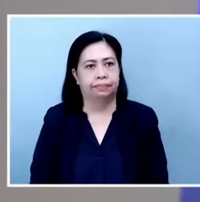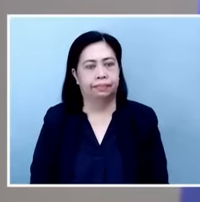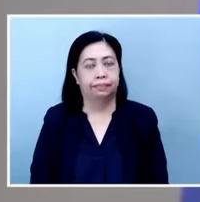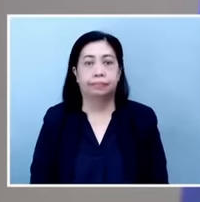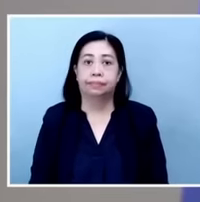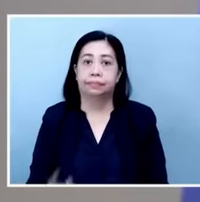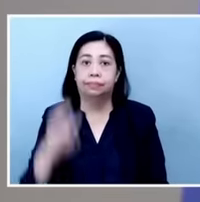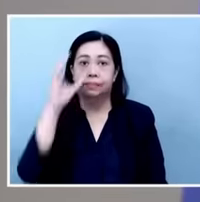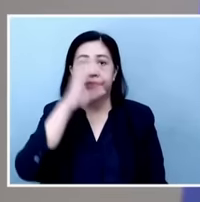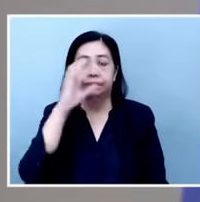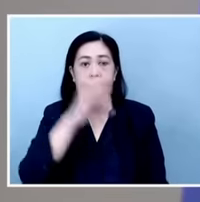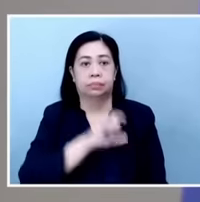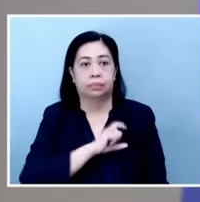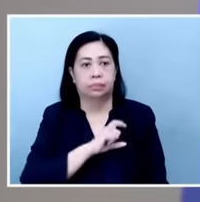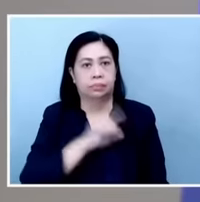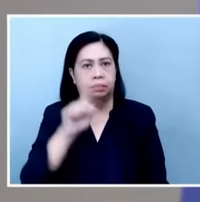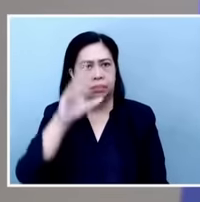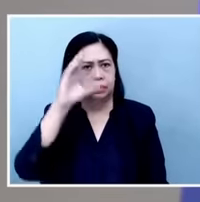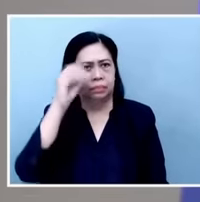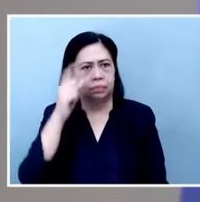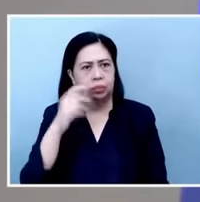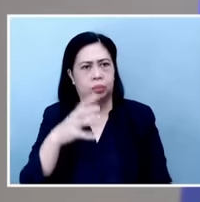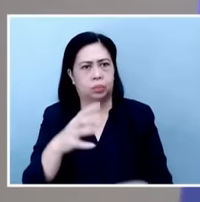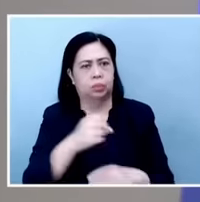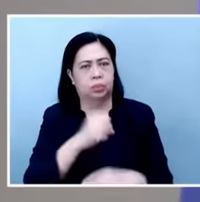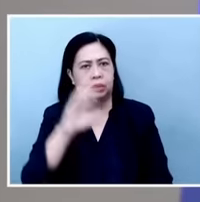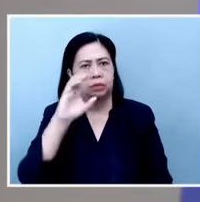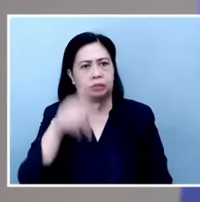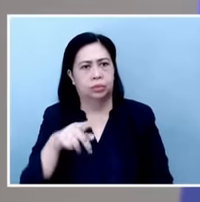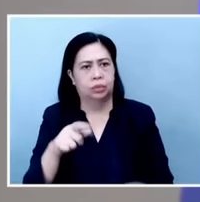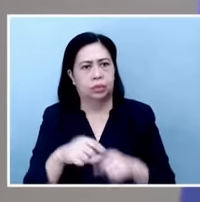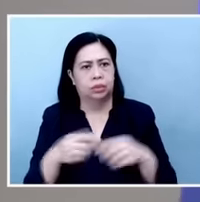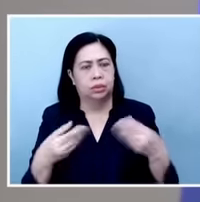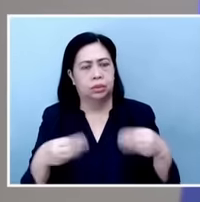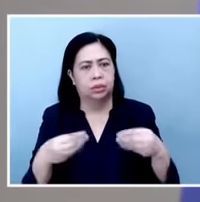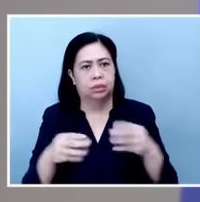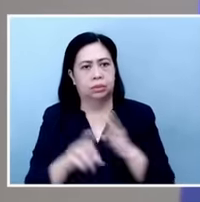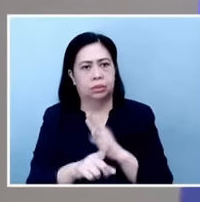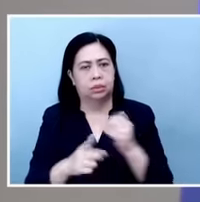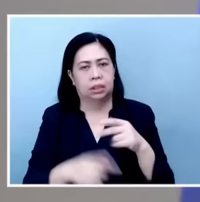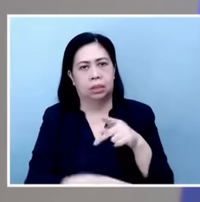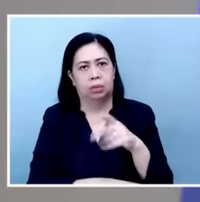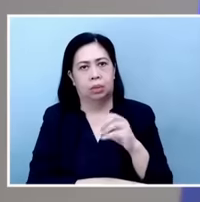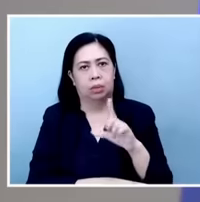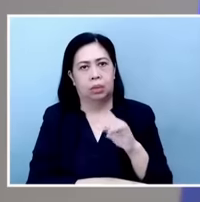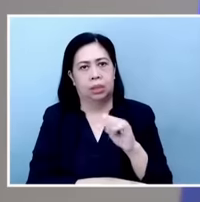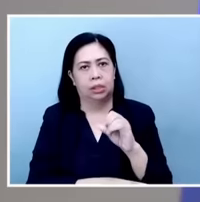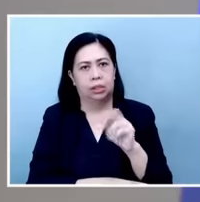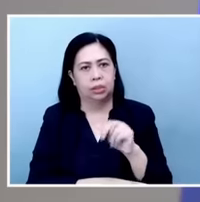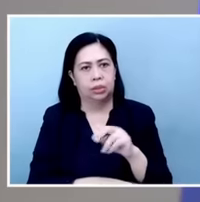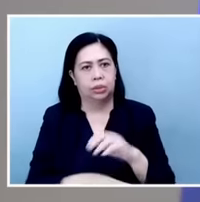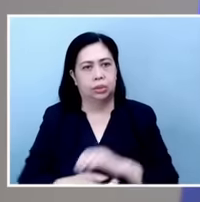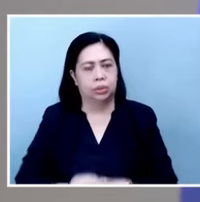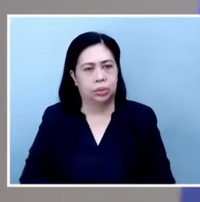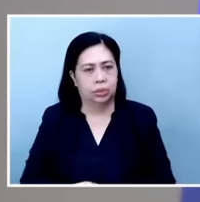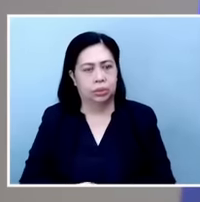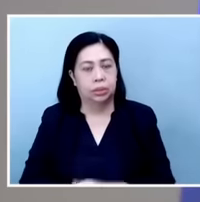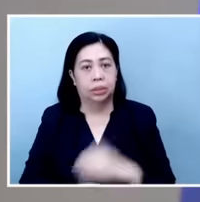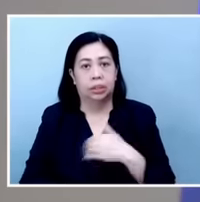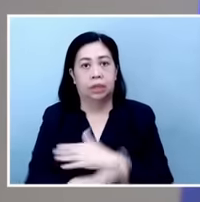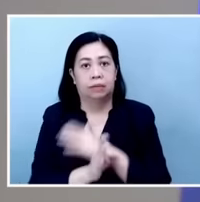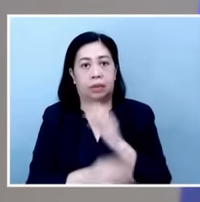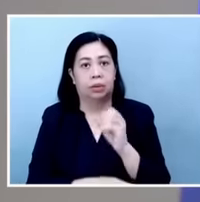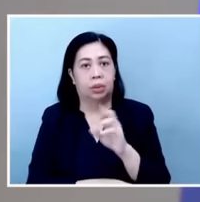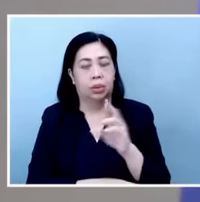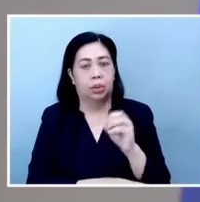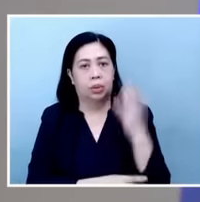Pinaghahanap ngayon ng mga pulis ang isang lalaking tumangay ng cellphone sa isang tindahan sa Barangay Poblasyon, Mawab, Davao de Oro noong Biyernes ng